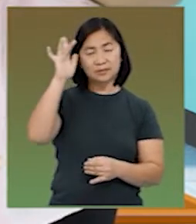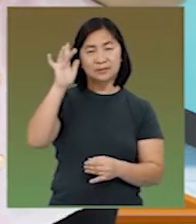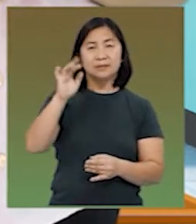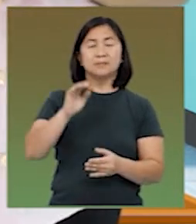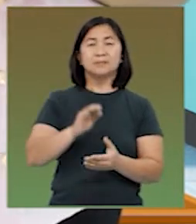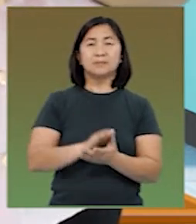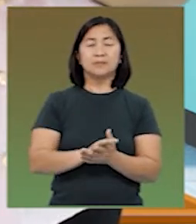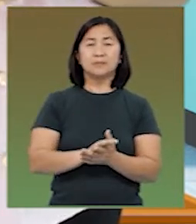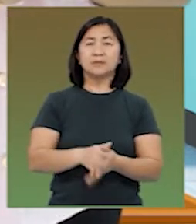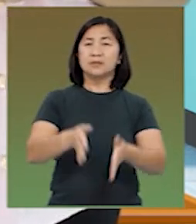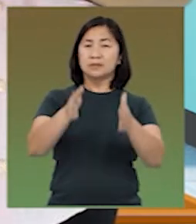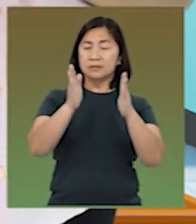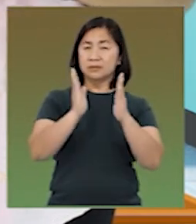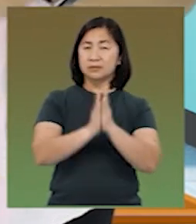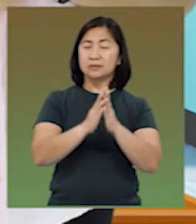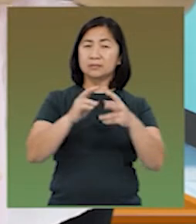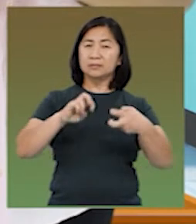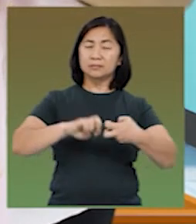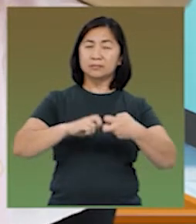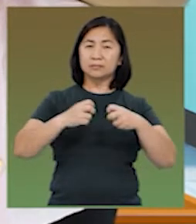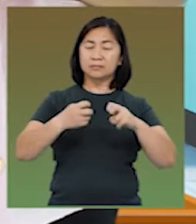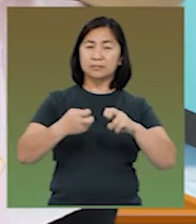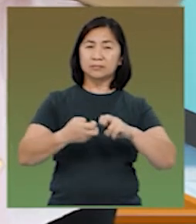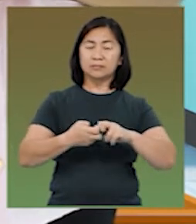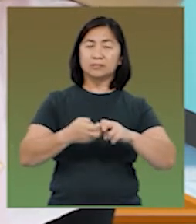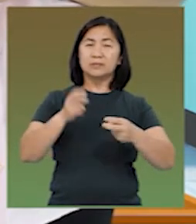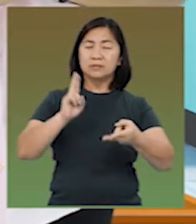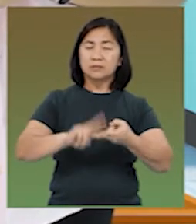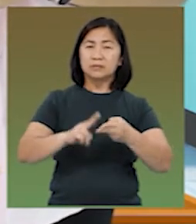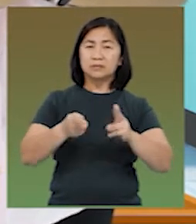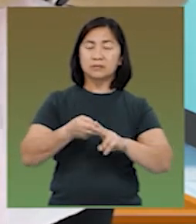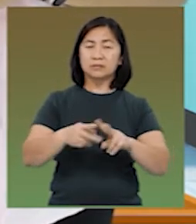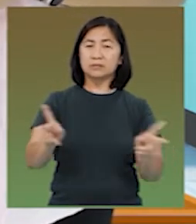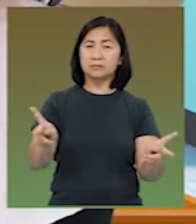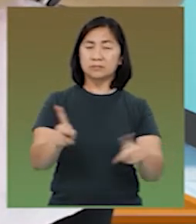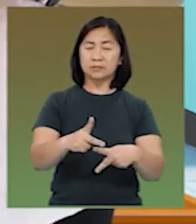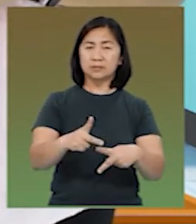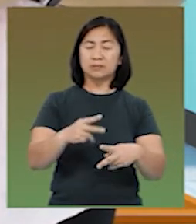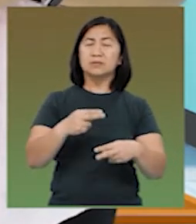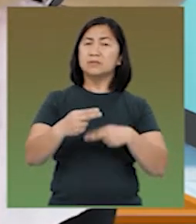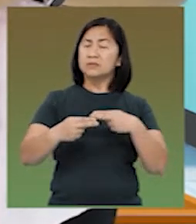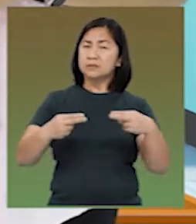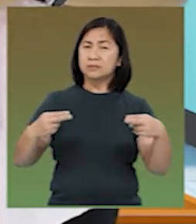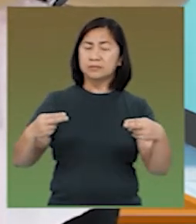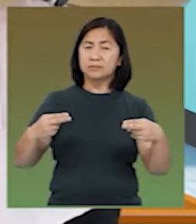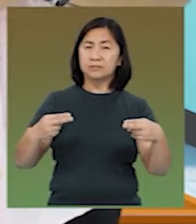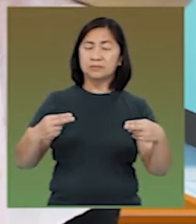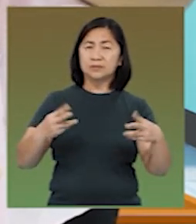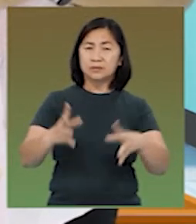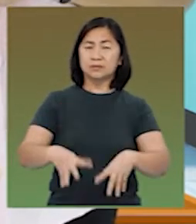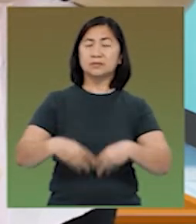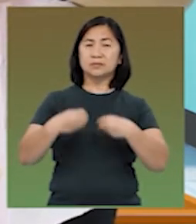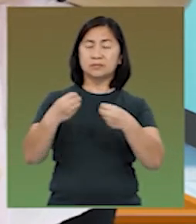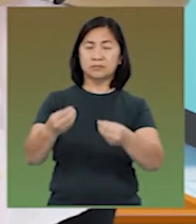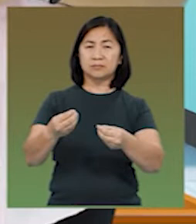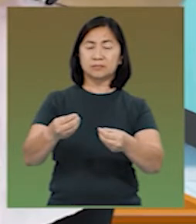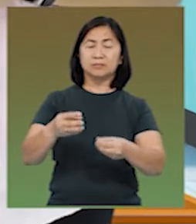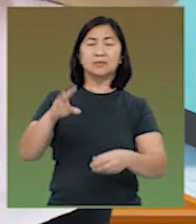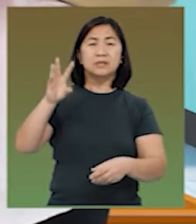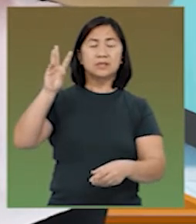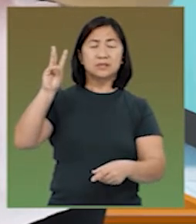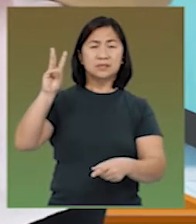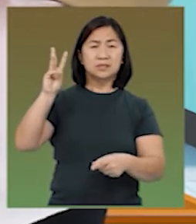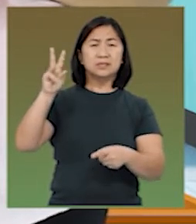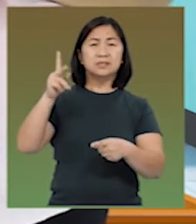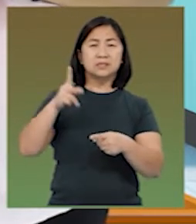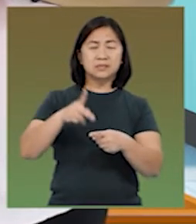Ang husay! Ang ask sa problem ay bilang ng mga packs ng noodles at ang mga given